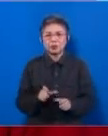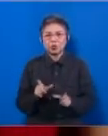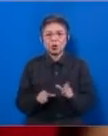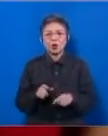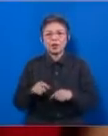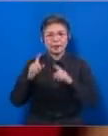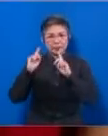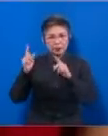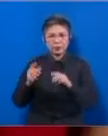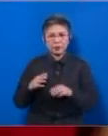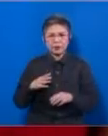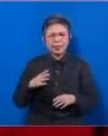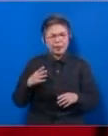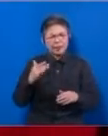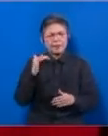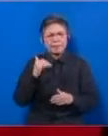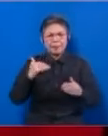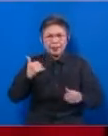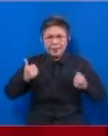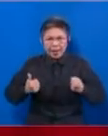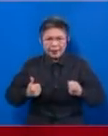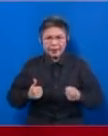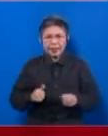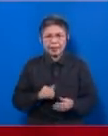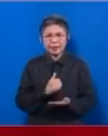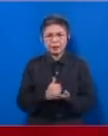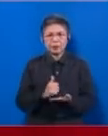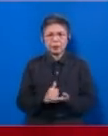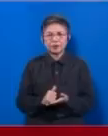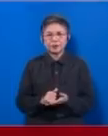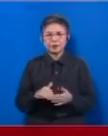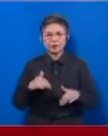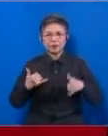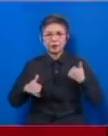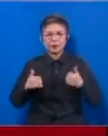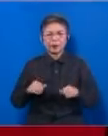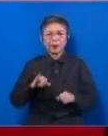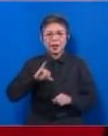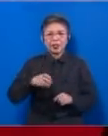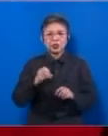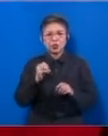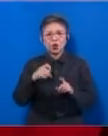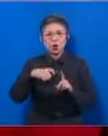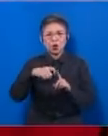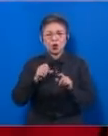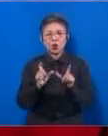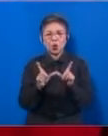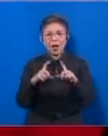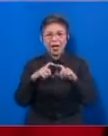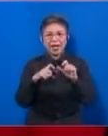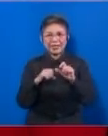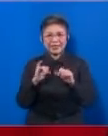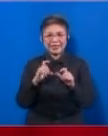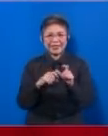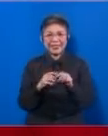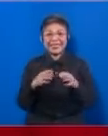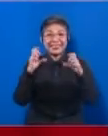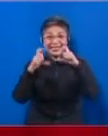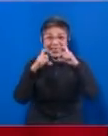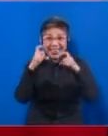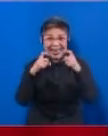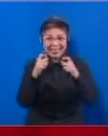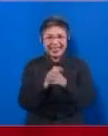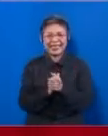normal. Kali ini lakon yang dimainkan adalah Joko Wasis, seorang pemuda desa yang karena ketekunannya